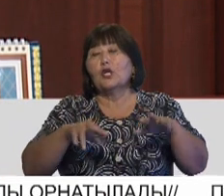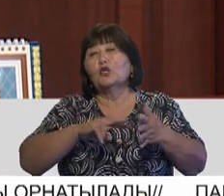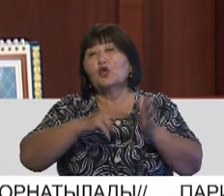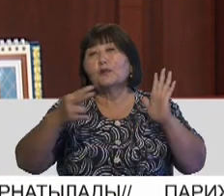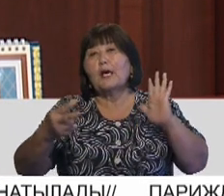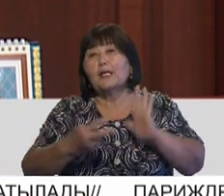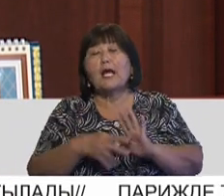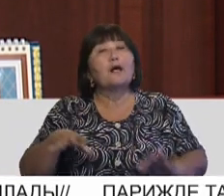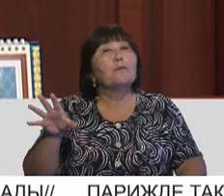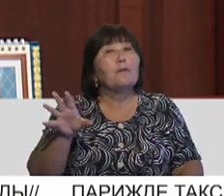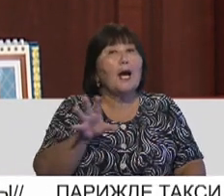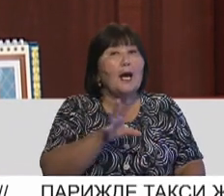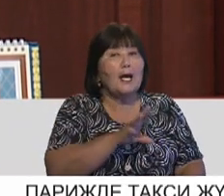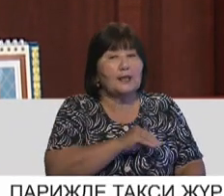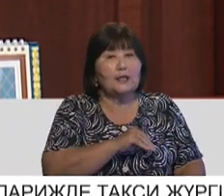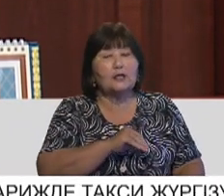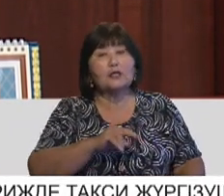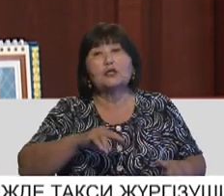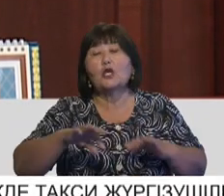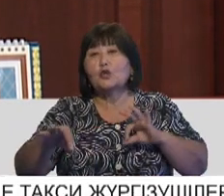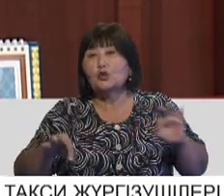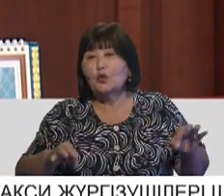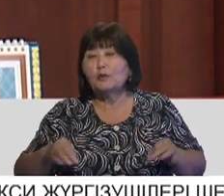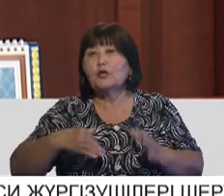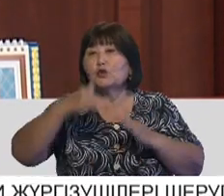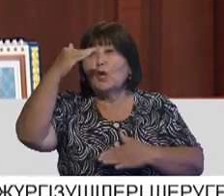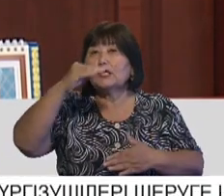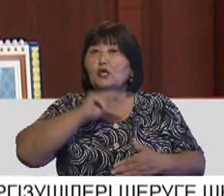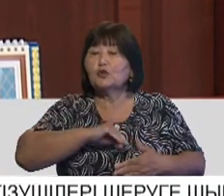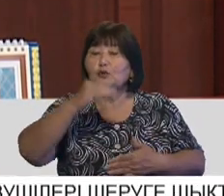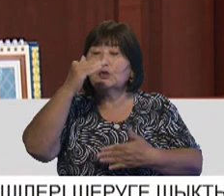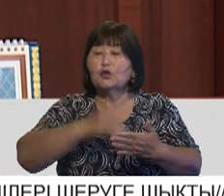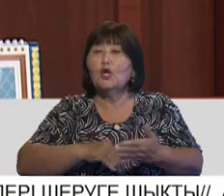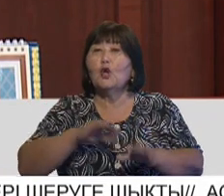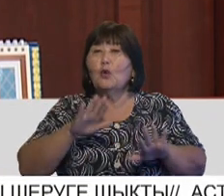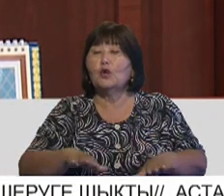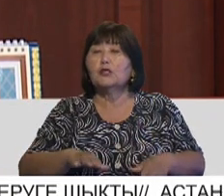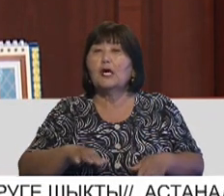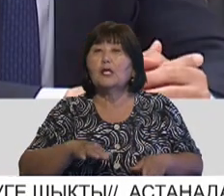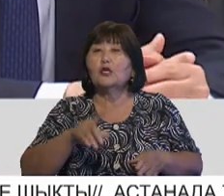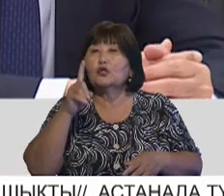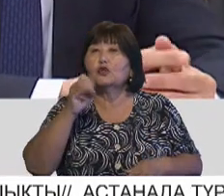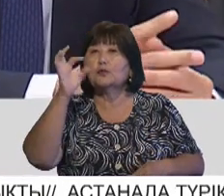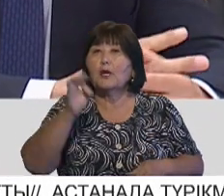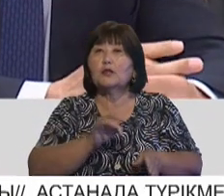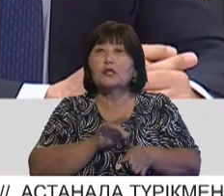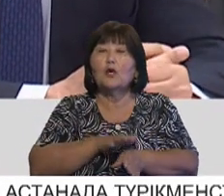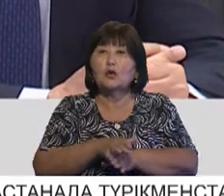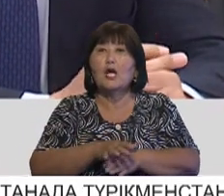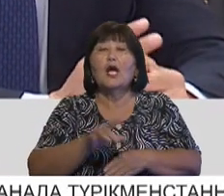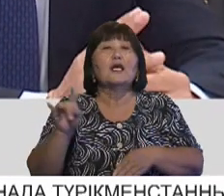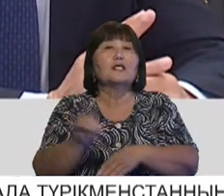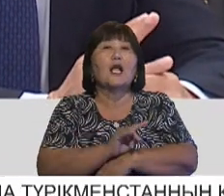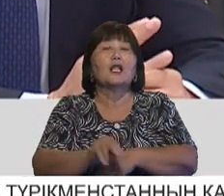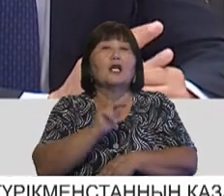жоспарланған барлық жобалардағы жұмыс орындары 100%-ға орындалуы тиіс. Жалған жұмысқа